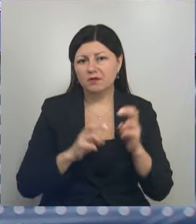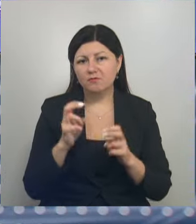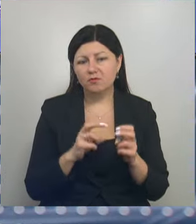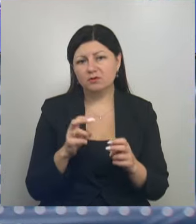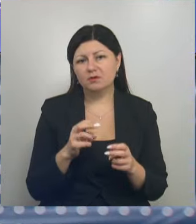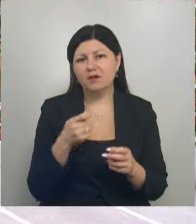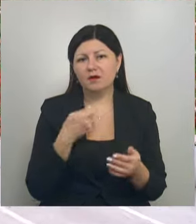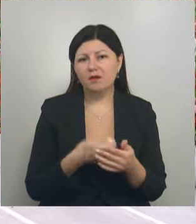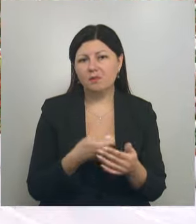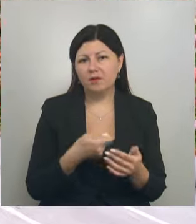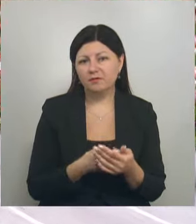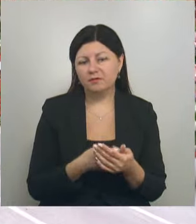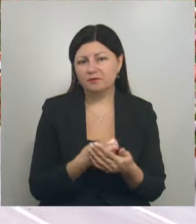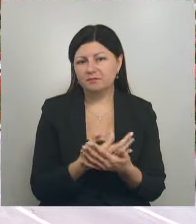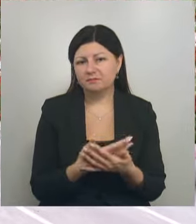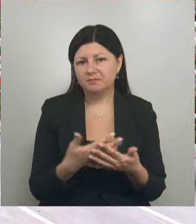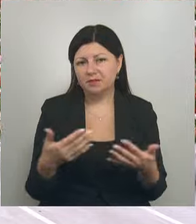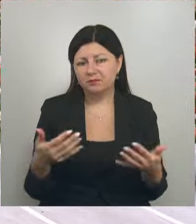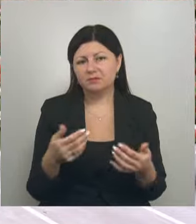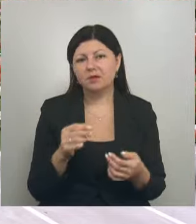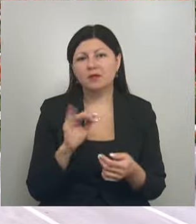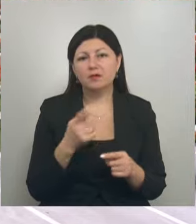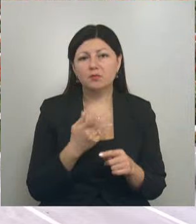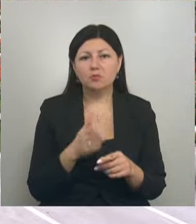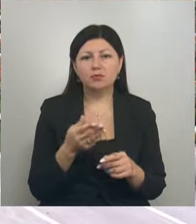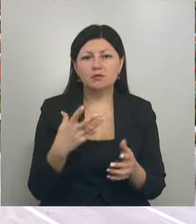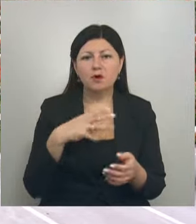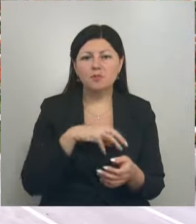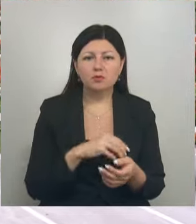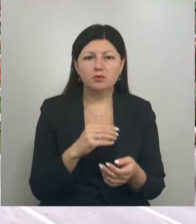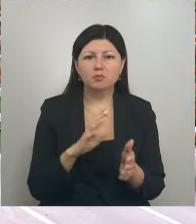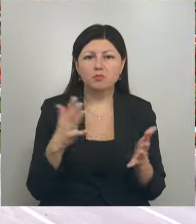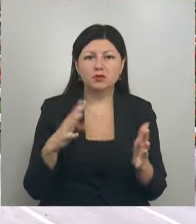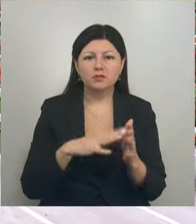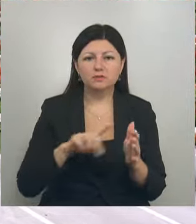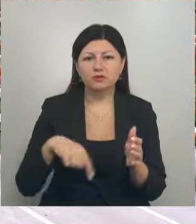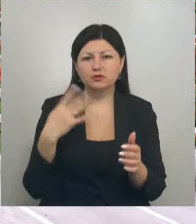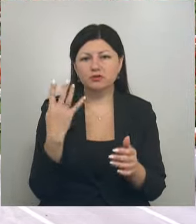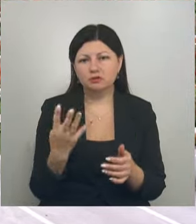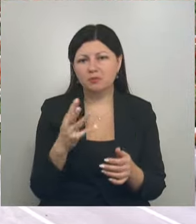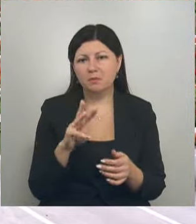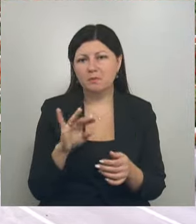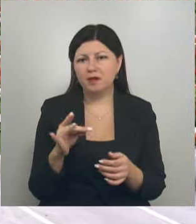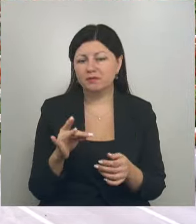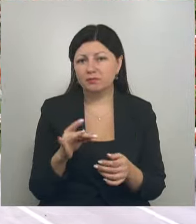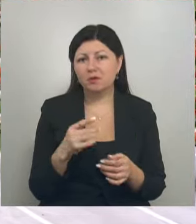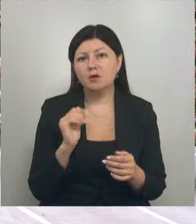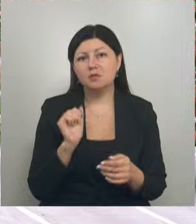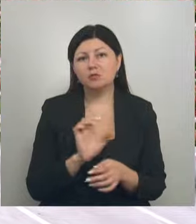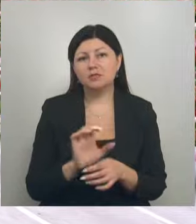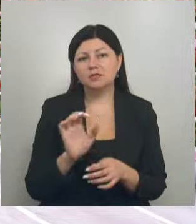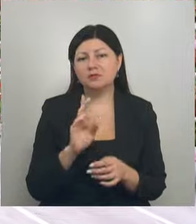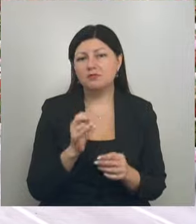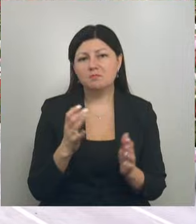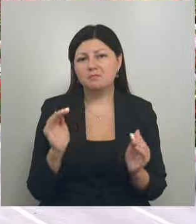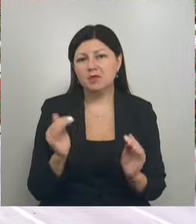поселке Белая Вежа. Объем инвестиций составит более 9,4 миллиарда рублей. На производстве создадут не менее